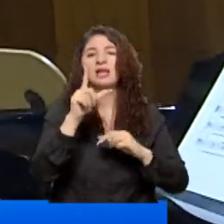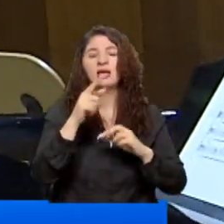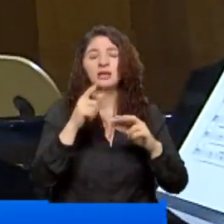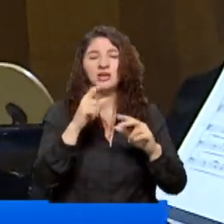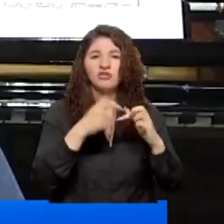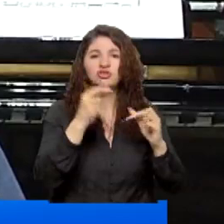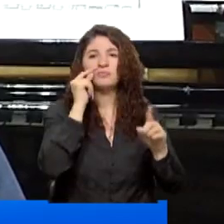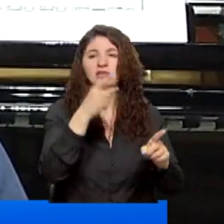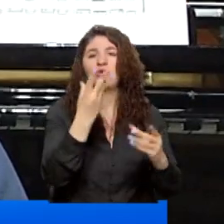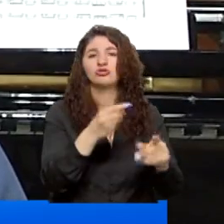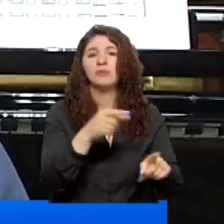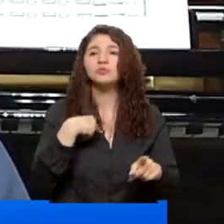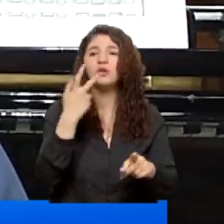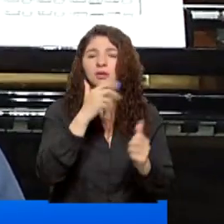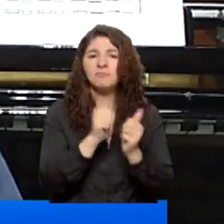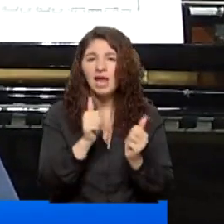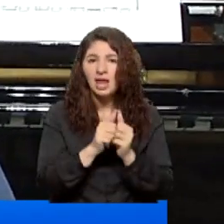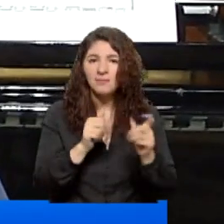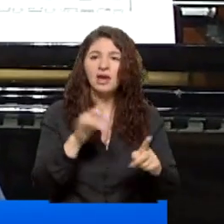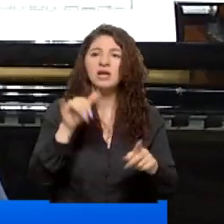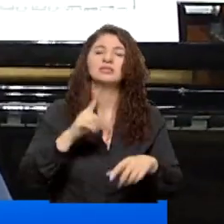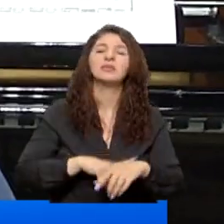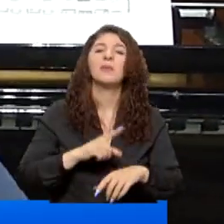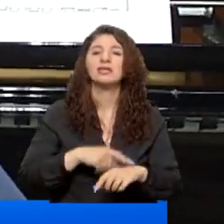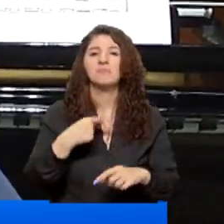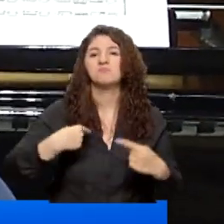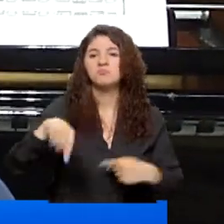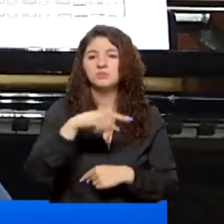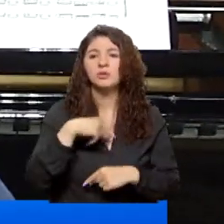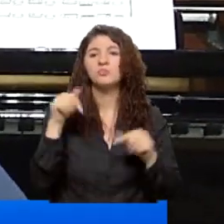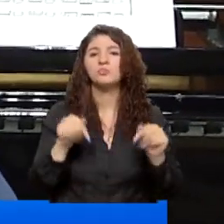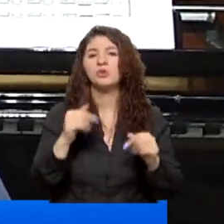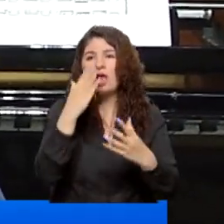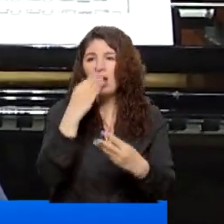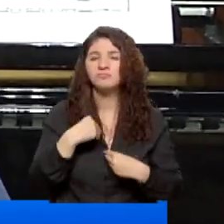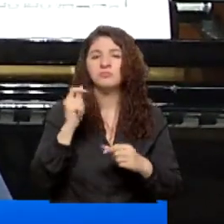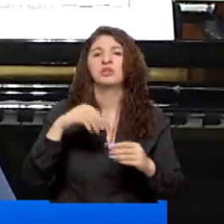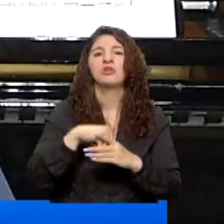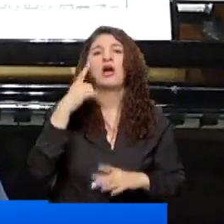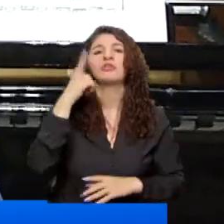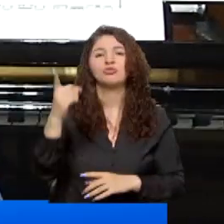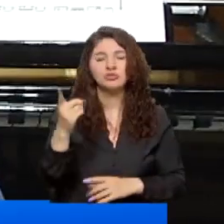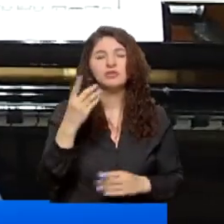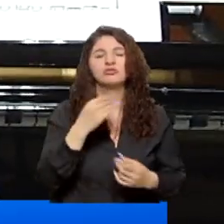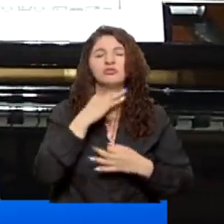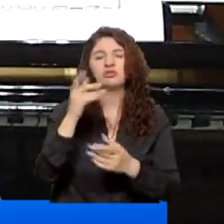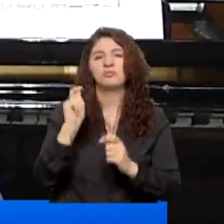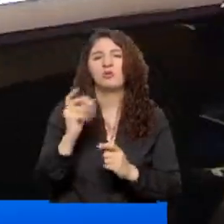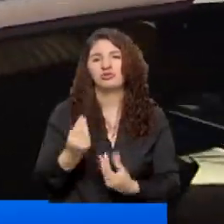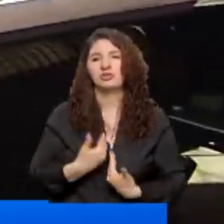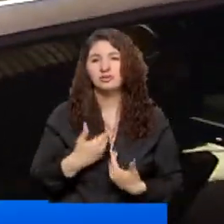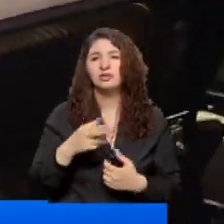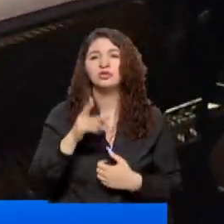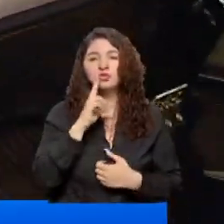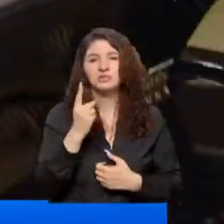dinleyici ile buluşacak biz bu konserli aynı zamanda bizlere bugünü armağan ettiği için Atatürk'e teşekkür ediyor